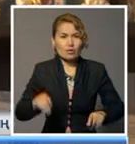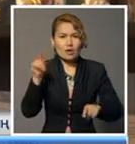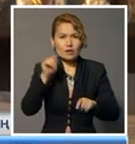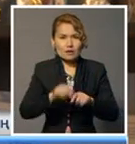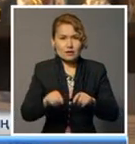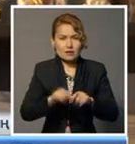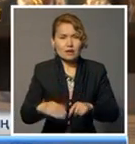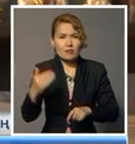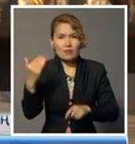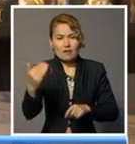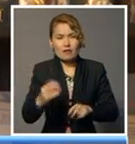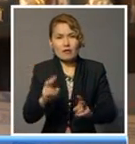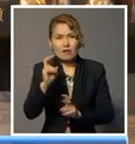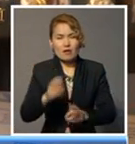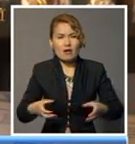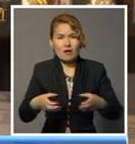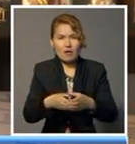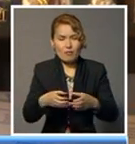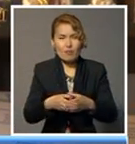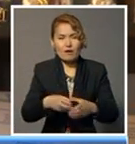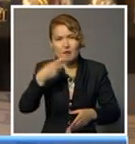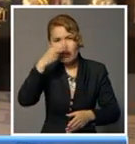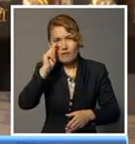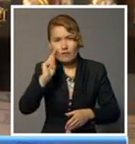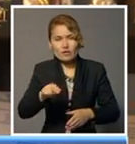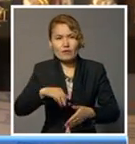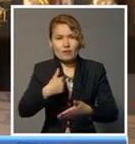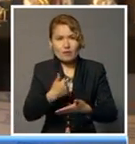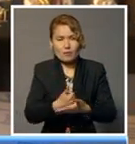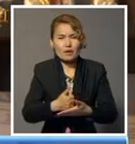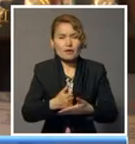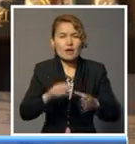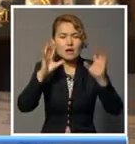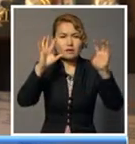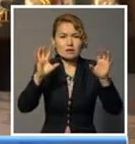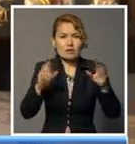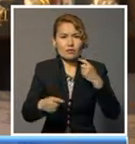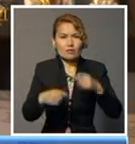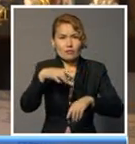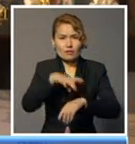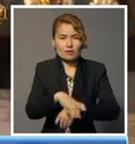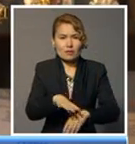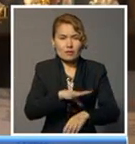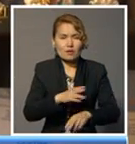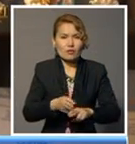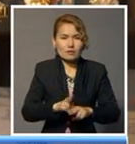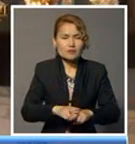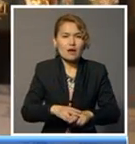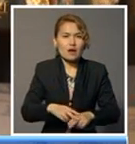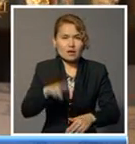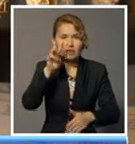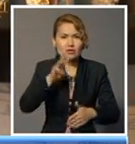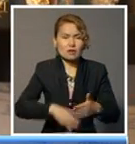қаулысы мен басқарманың айыппұл салу жөніндегі қаулылары күшінде қалды. қазіргі уақытта